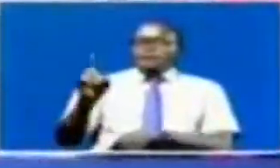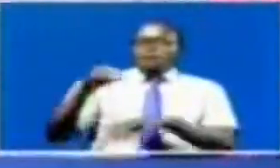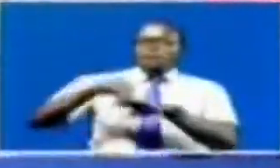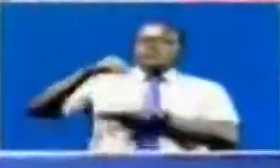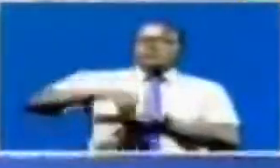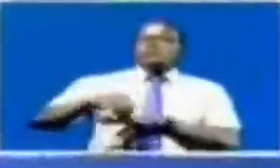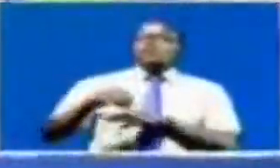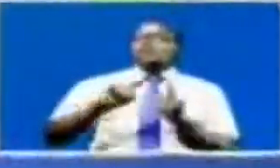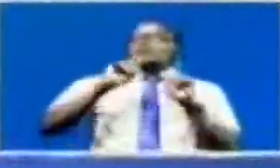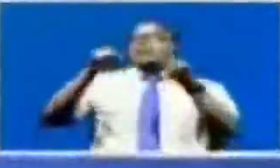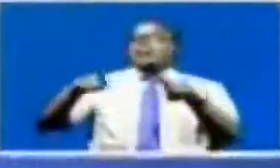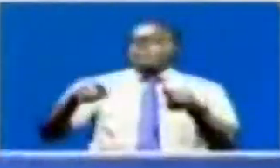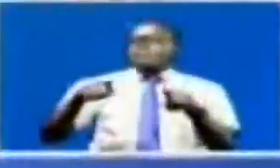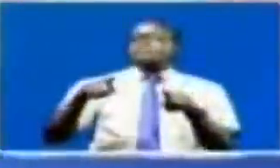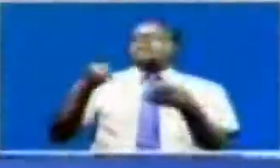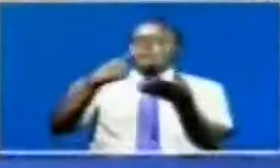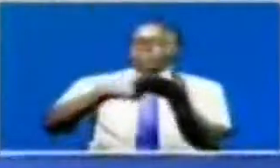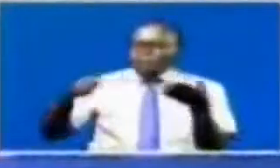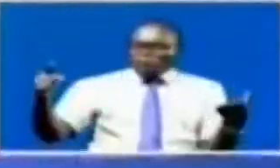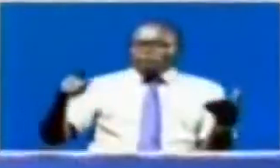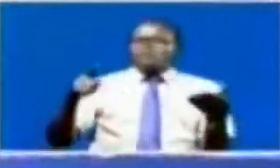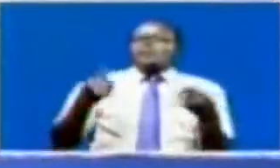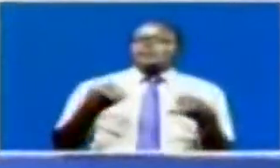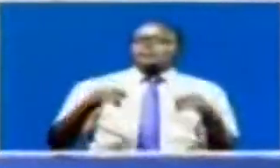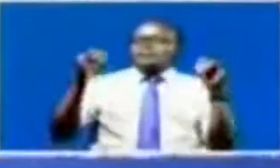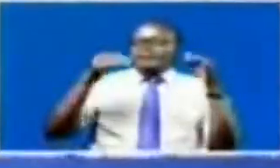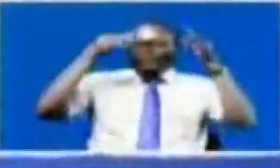amedai kufika eneo hili kutekeleza agizo la Rais Kenyatta.